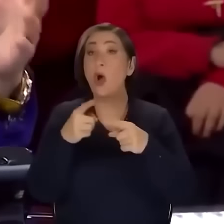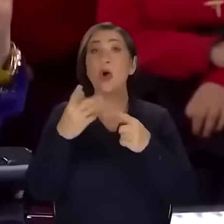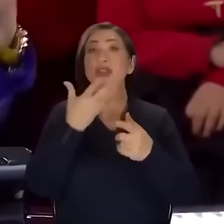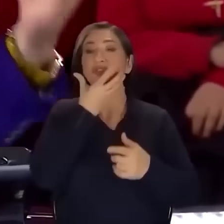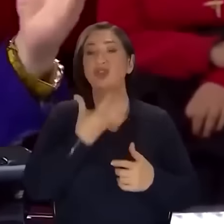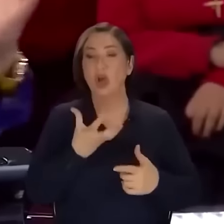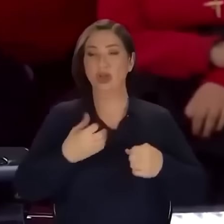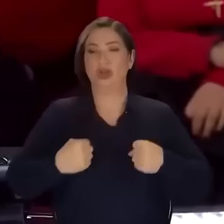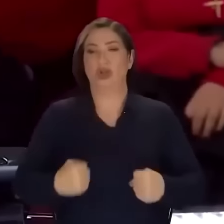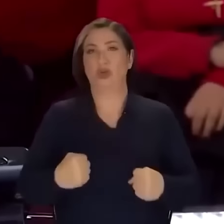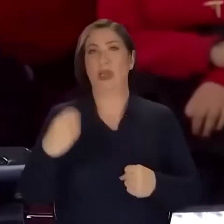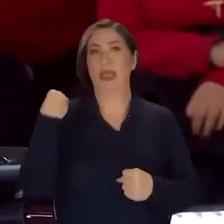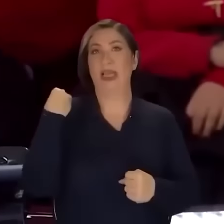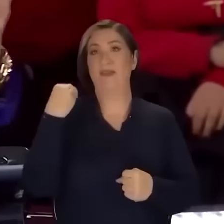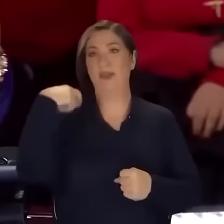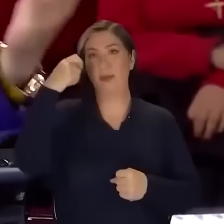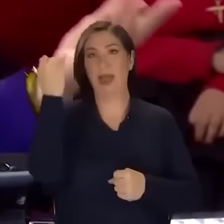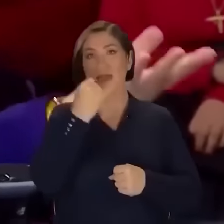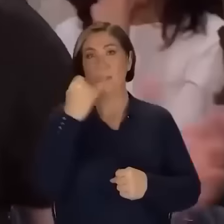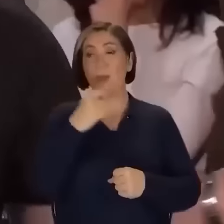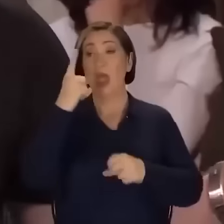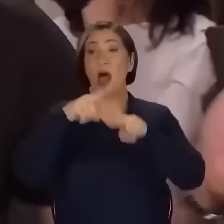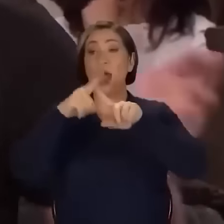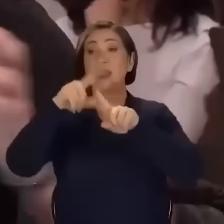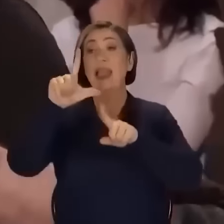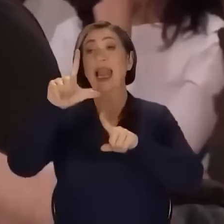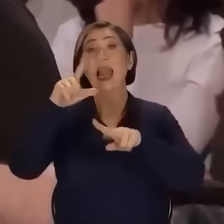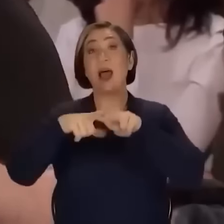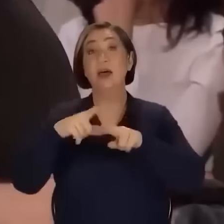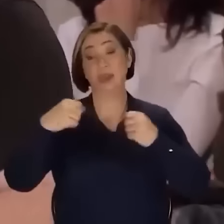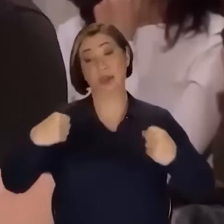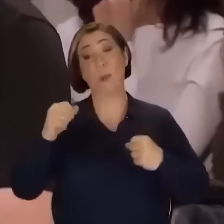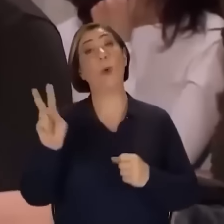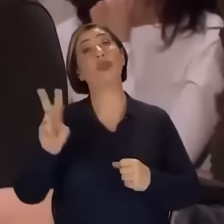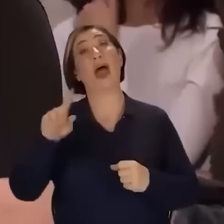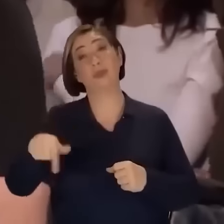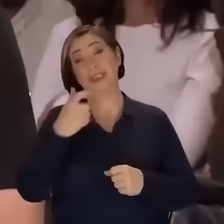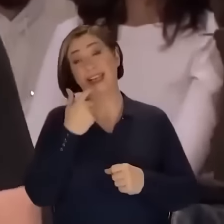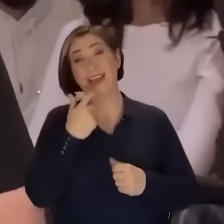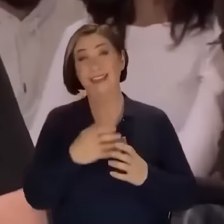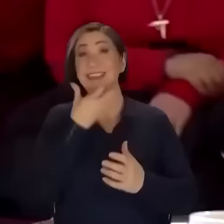ve sakallı olmaları bu yeni film eleş Eskiden bir at bu sene moda ama şişman ve